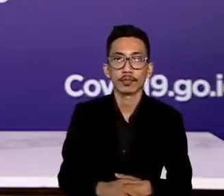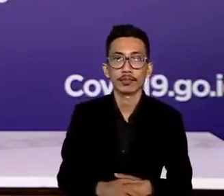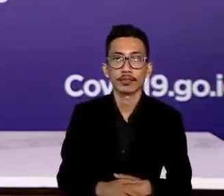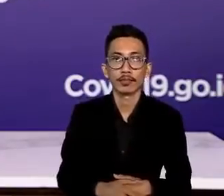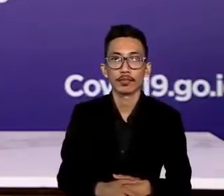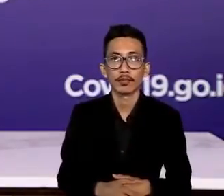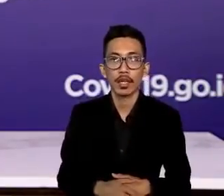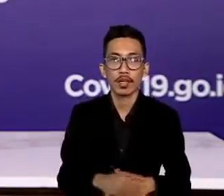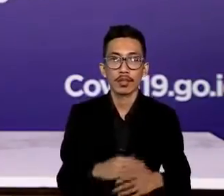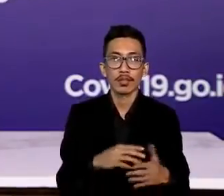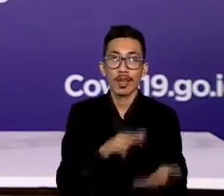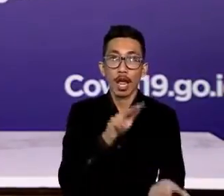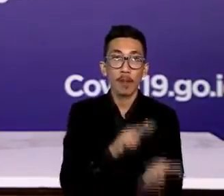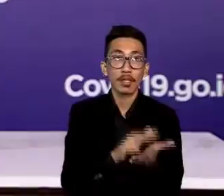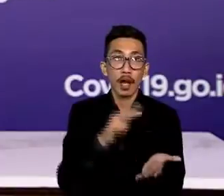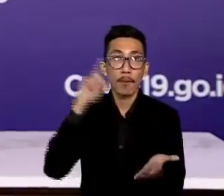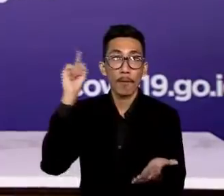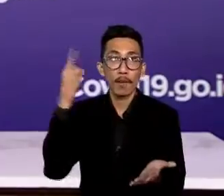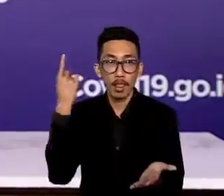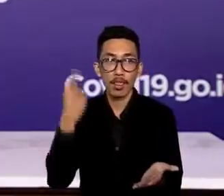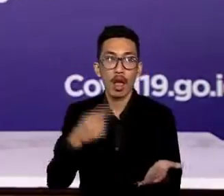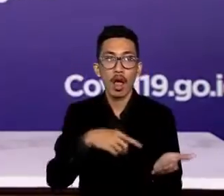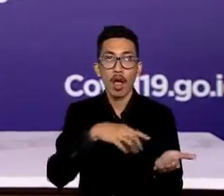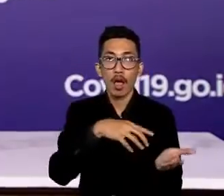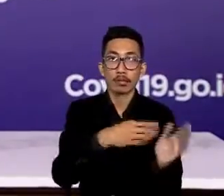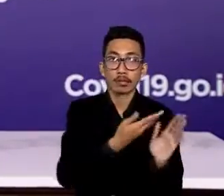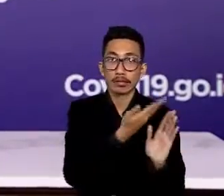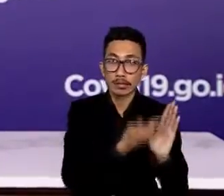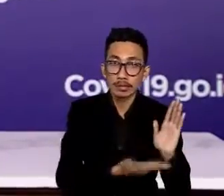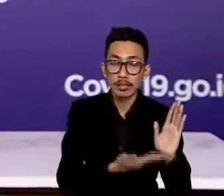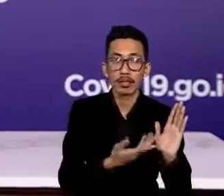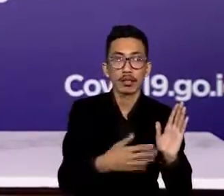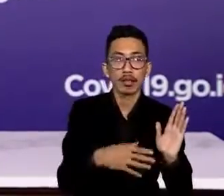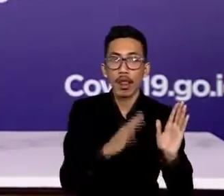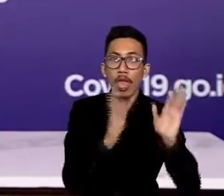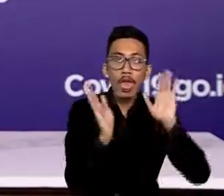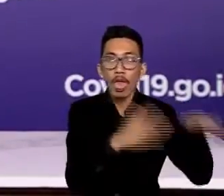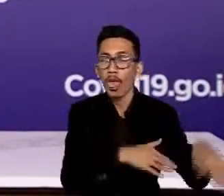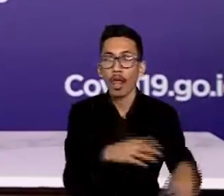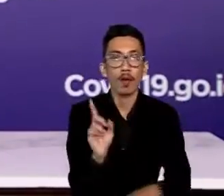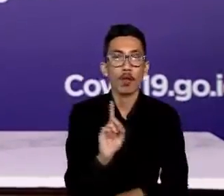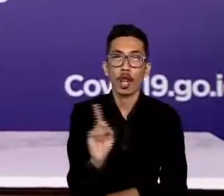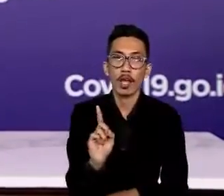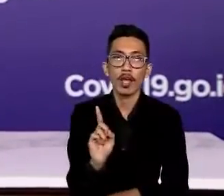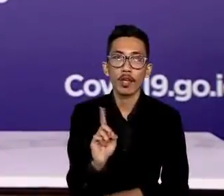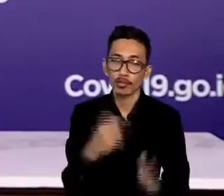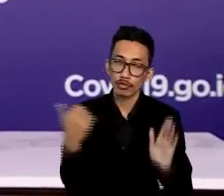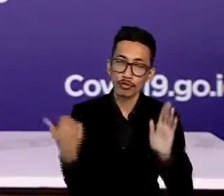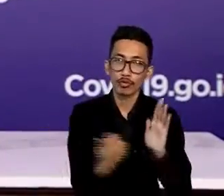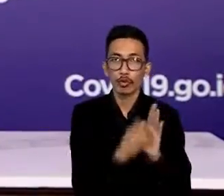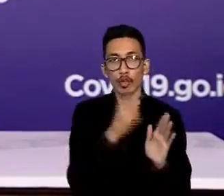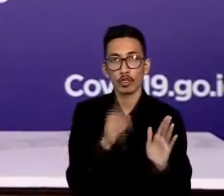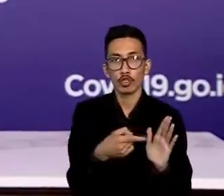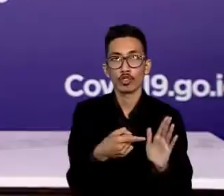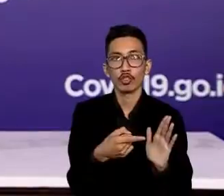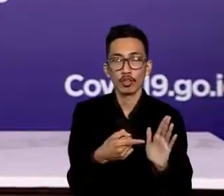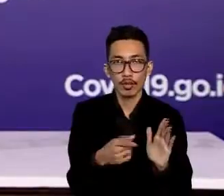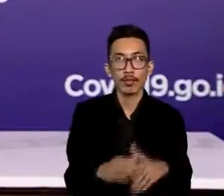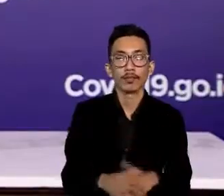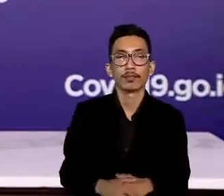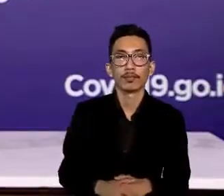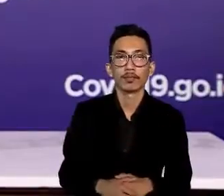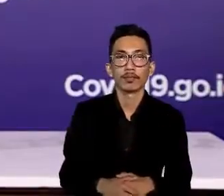dengan status kebijakan yang diimplementasikan di wilayah kita masing-masing saya mohon kepada seluruh pemerintah daerah